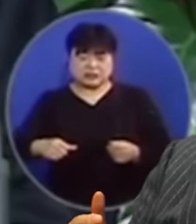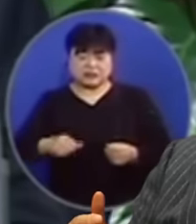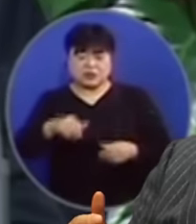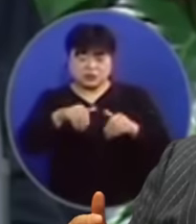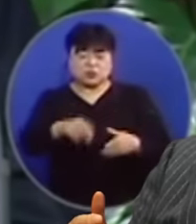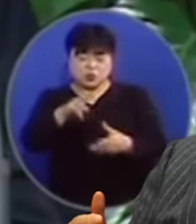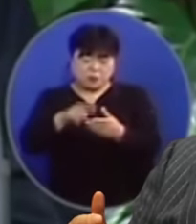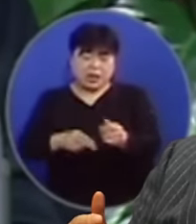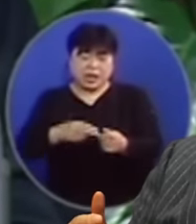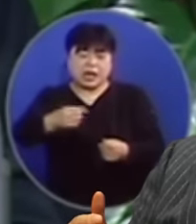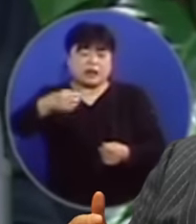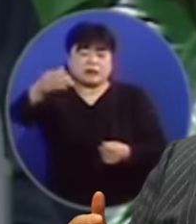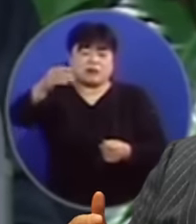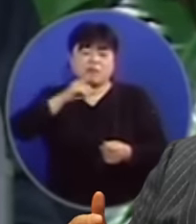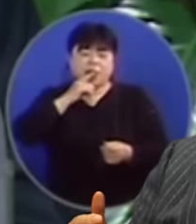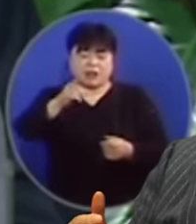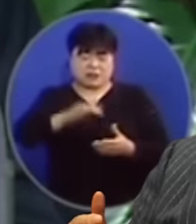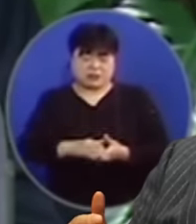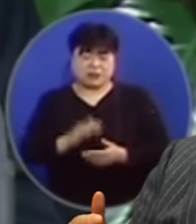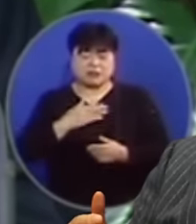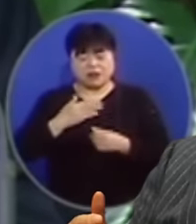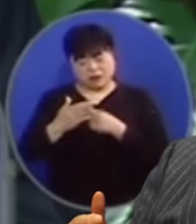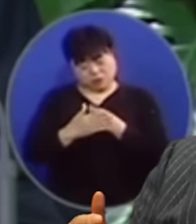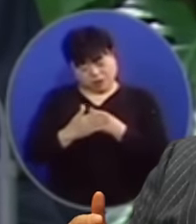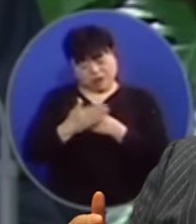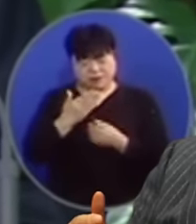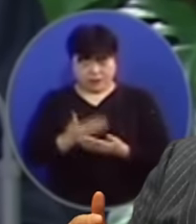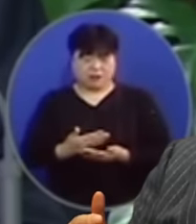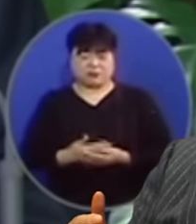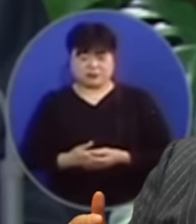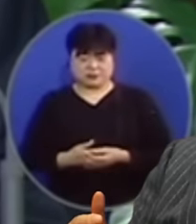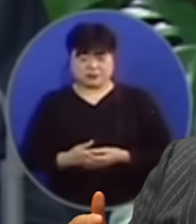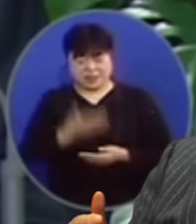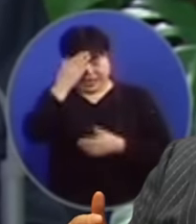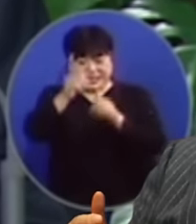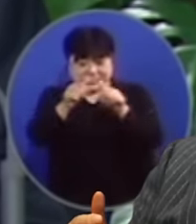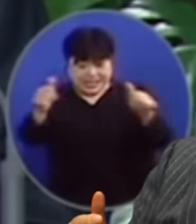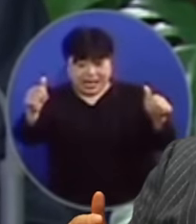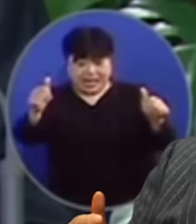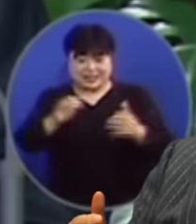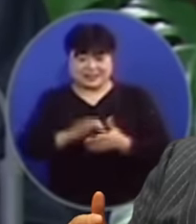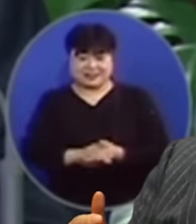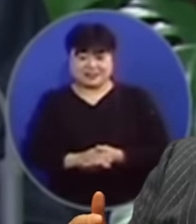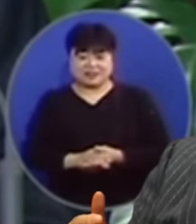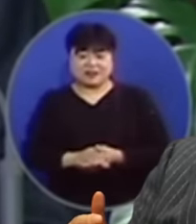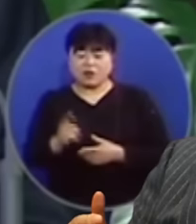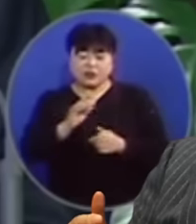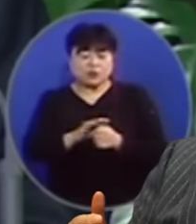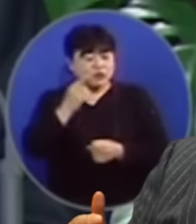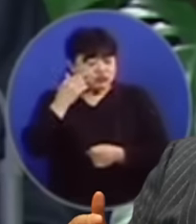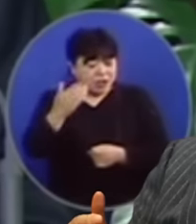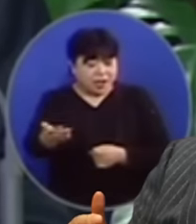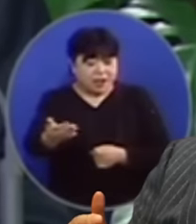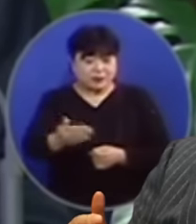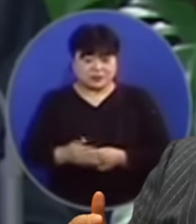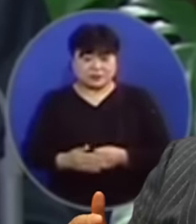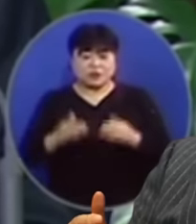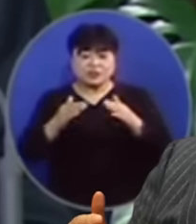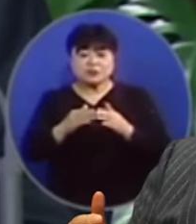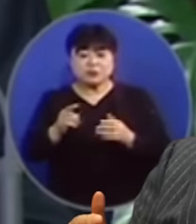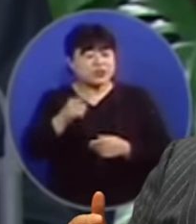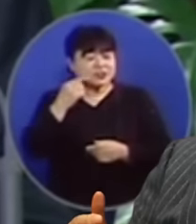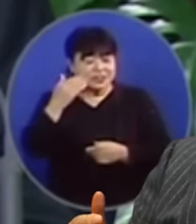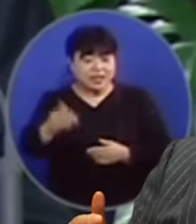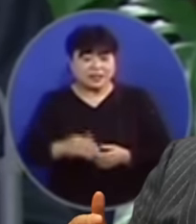팔아서 빚을 갚겠다고 하니 나를 도와주십시오. 그 엘리사가 어떻게 도와주겠냐? 너희 집에 뭐가